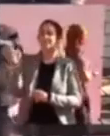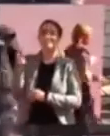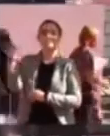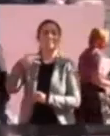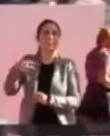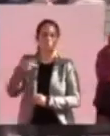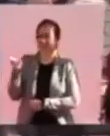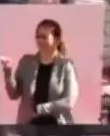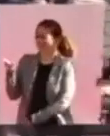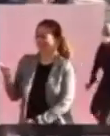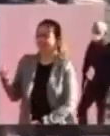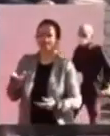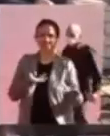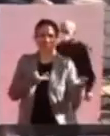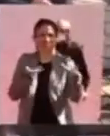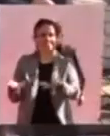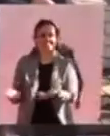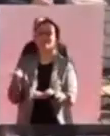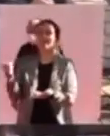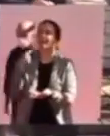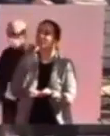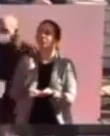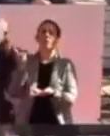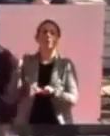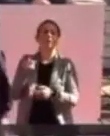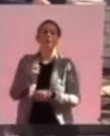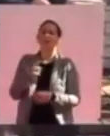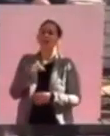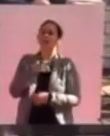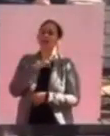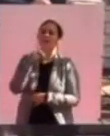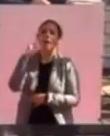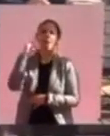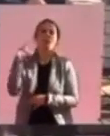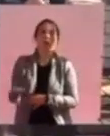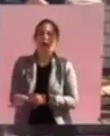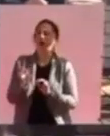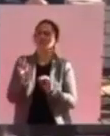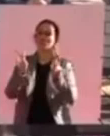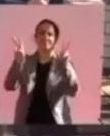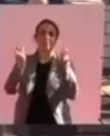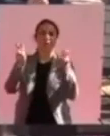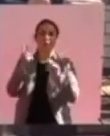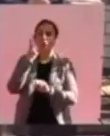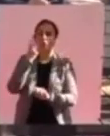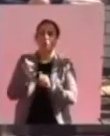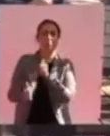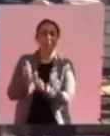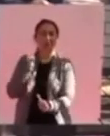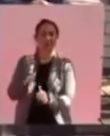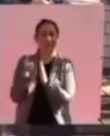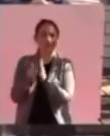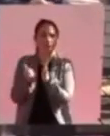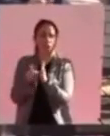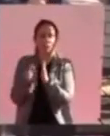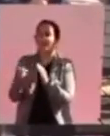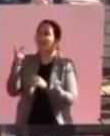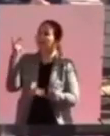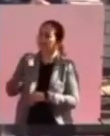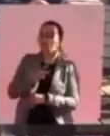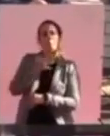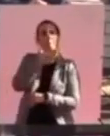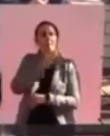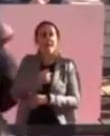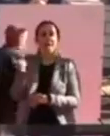che è innamorata della prevenzione ed è bello sentire qualcuno che dice di essere innamorato del lavoro che fa e tante volte